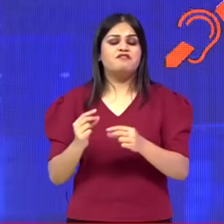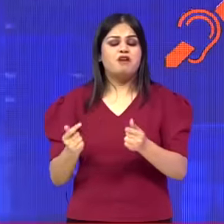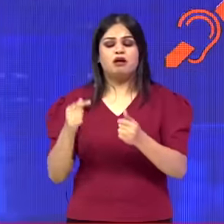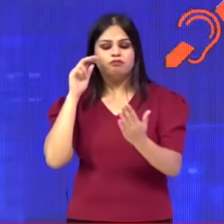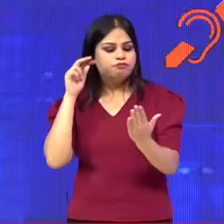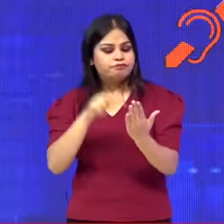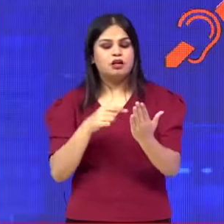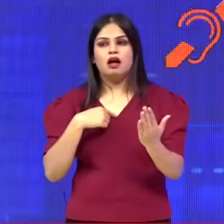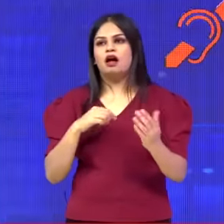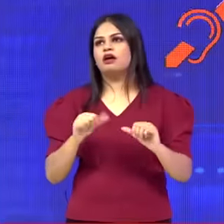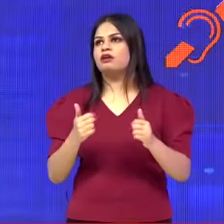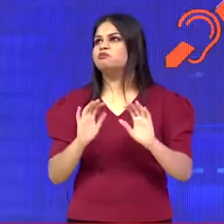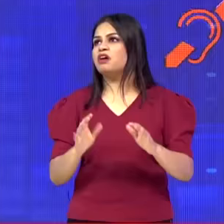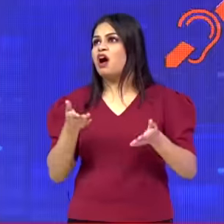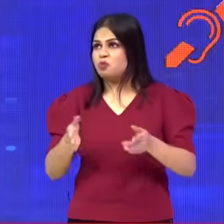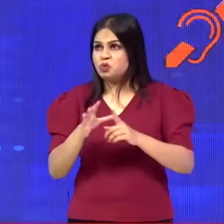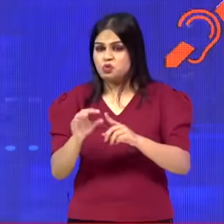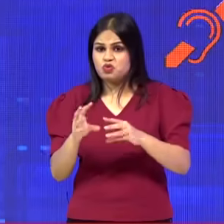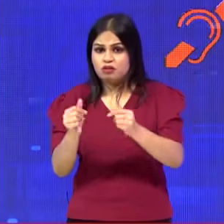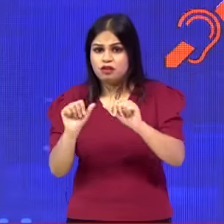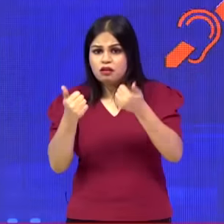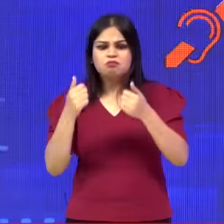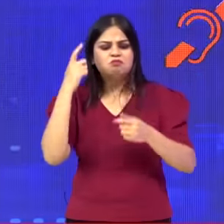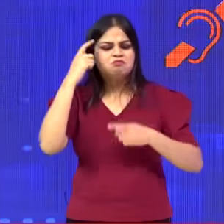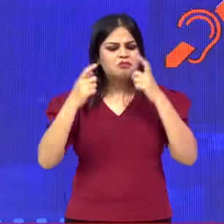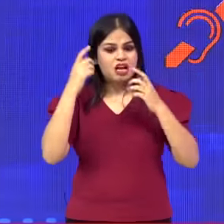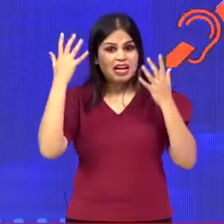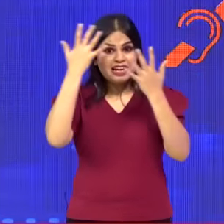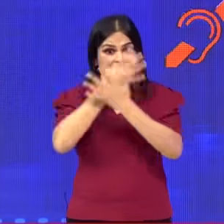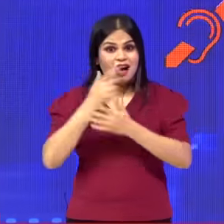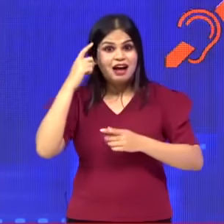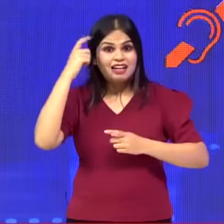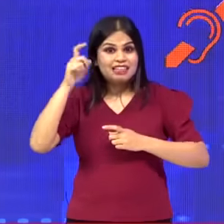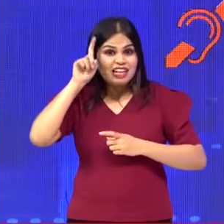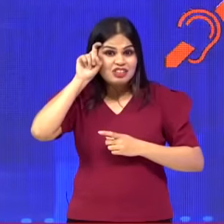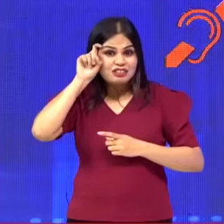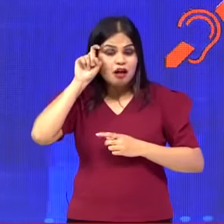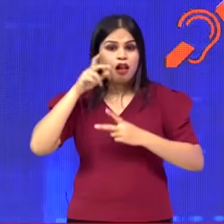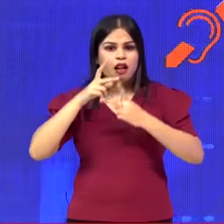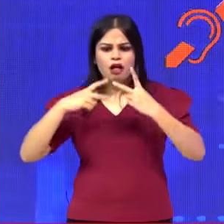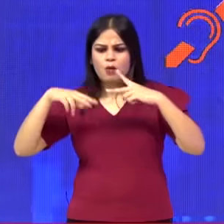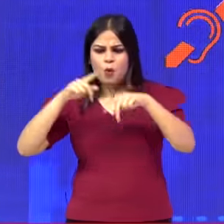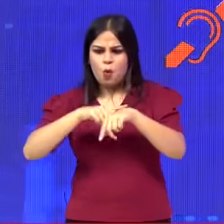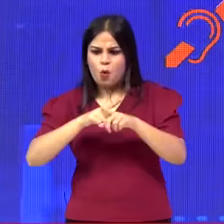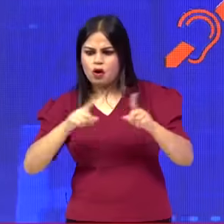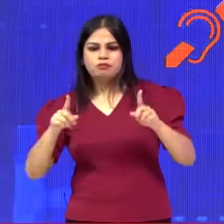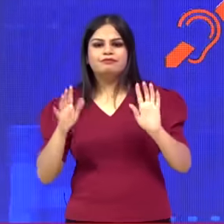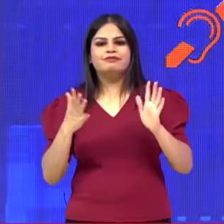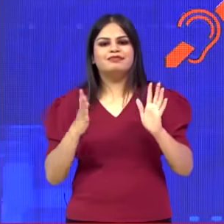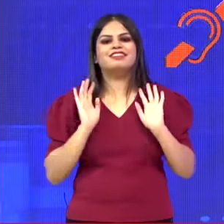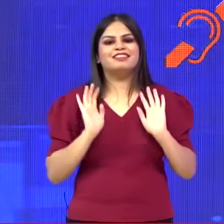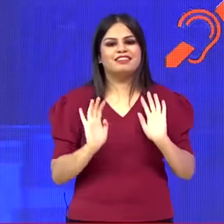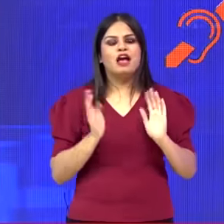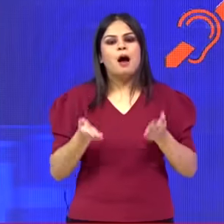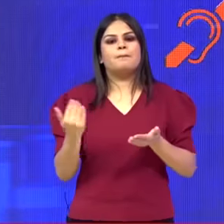ही नहीं मिला, आ गया, अब क्या कर सकते, कुछ नहीं. अब वो दैट टेंशन के अंदर, अच्छा this they are writing about this affair of mine,